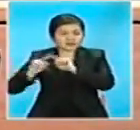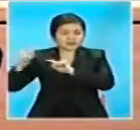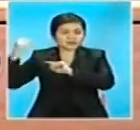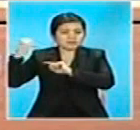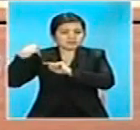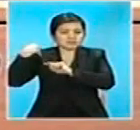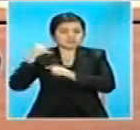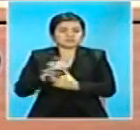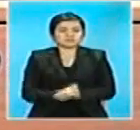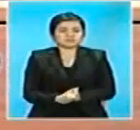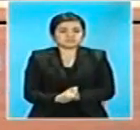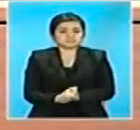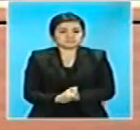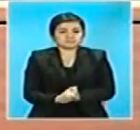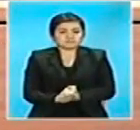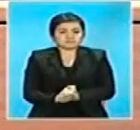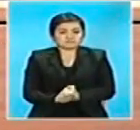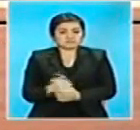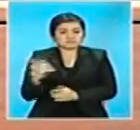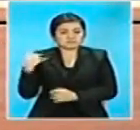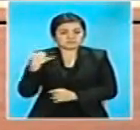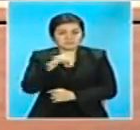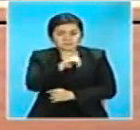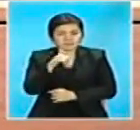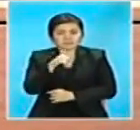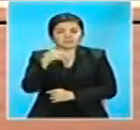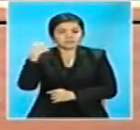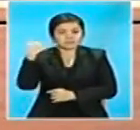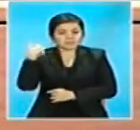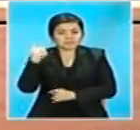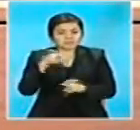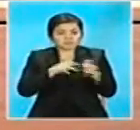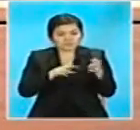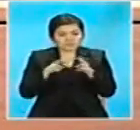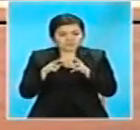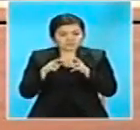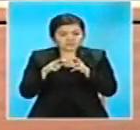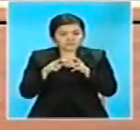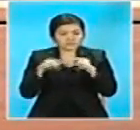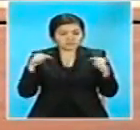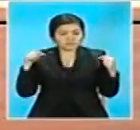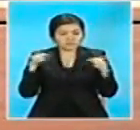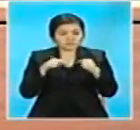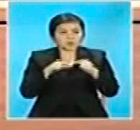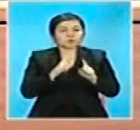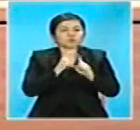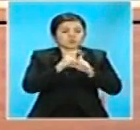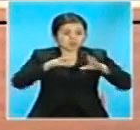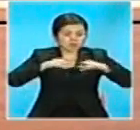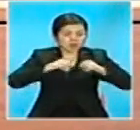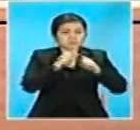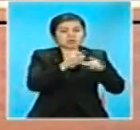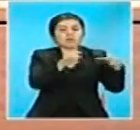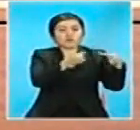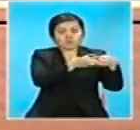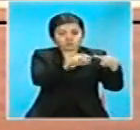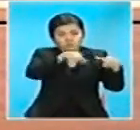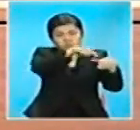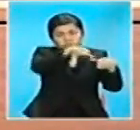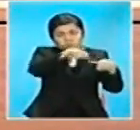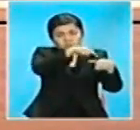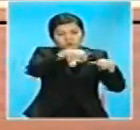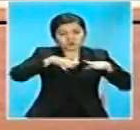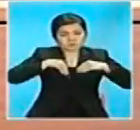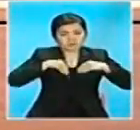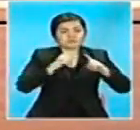แล้วก็บางทีบางเรื่องนะครับเราไม่สามารถที่จะไปแหกมติพรรคได้เนื่องจากระบบพรรคการเมืองนั้นต้